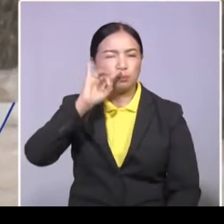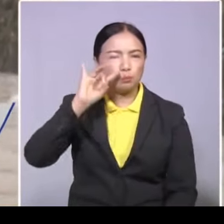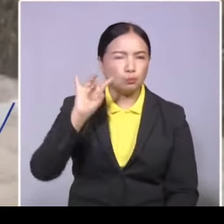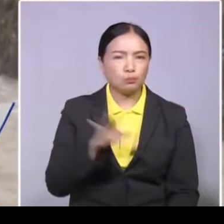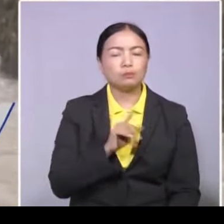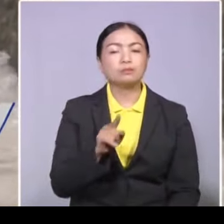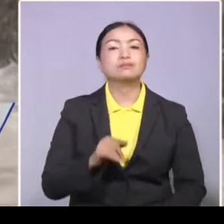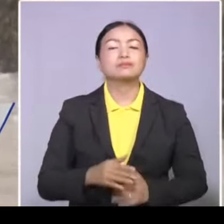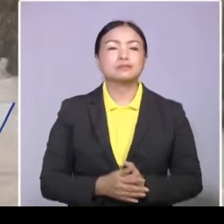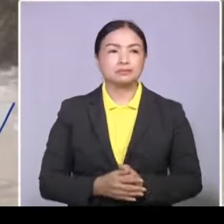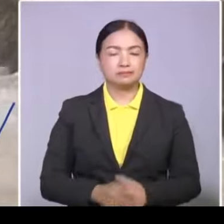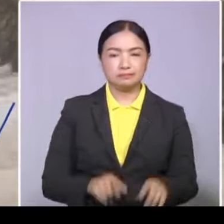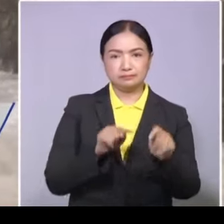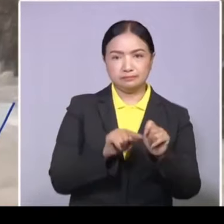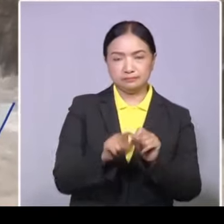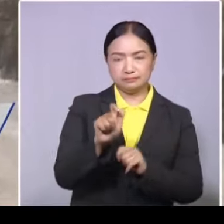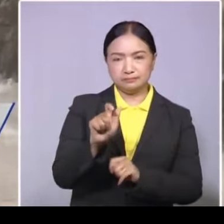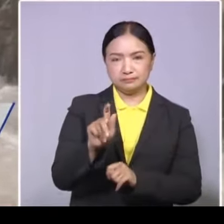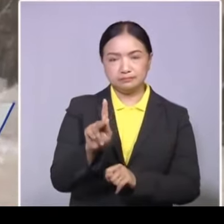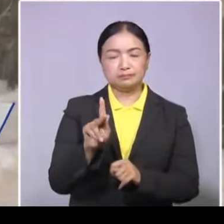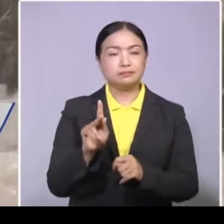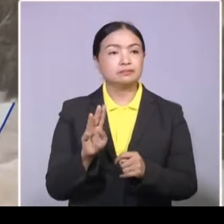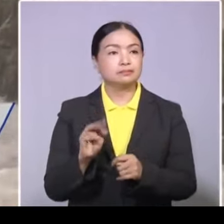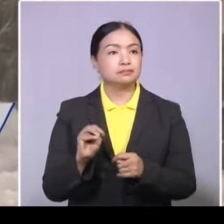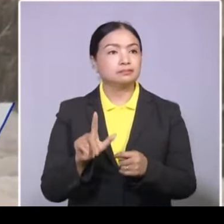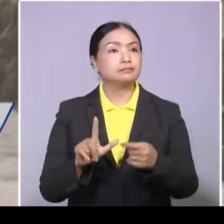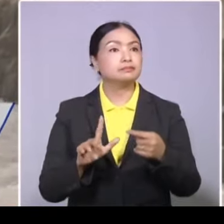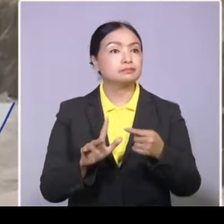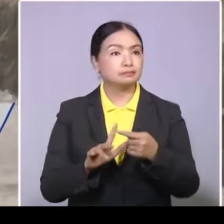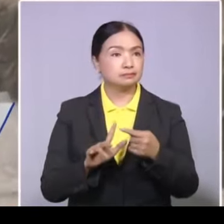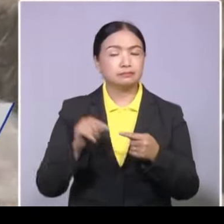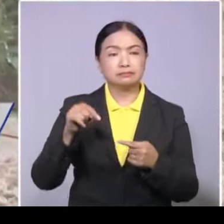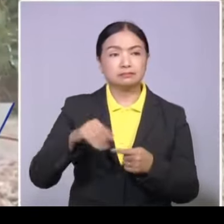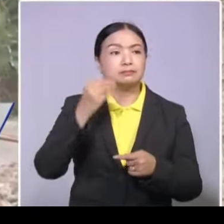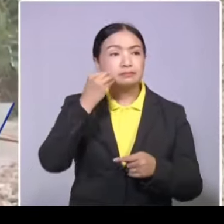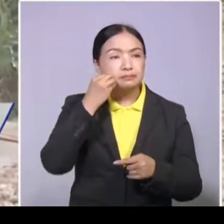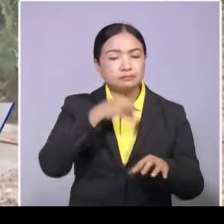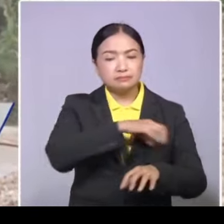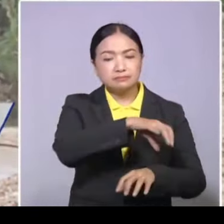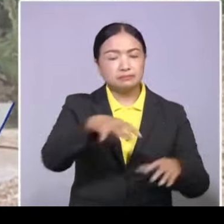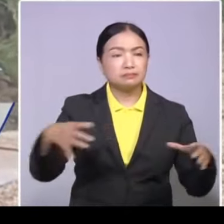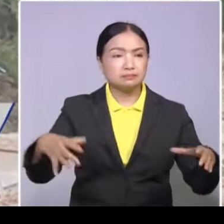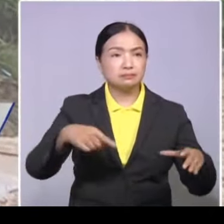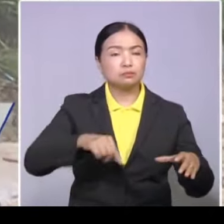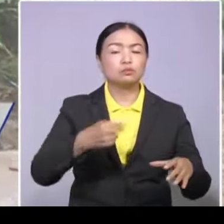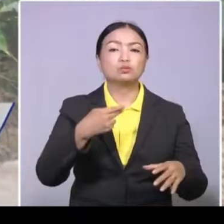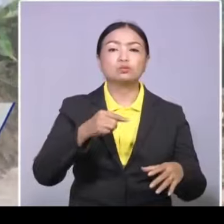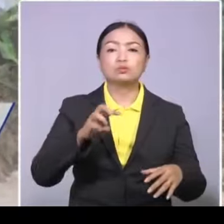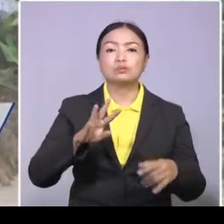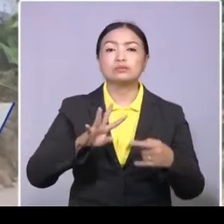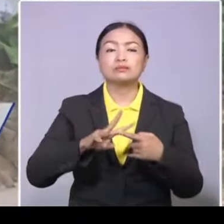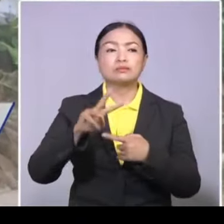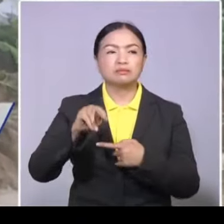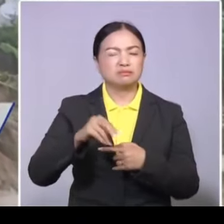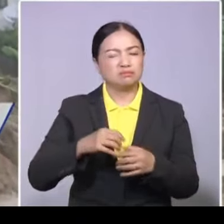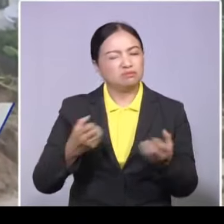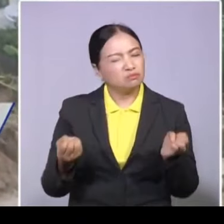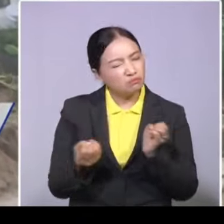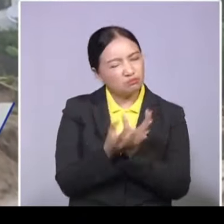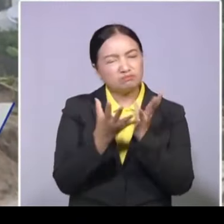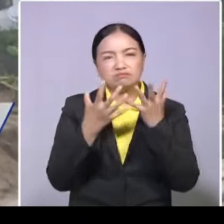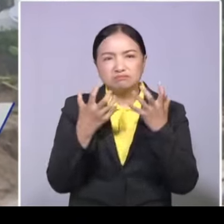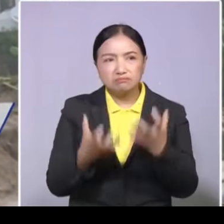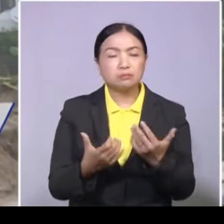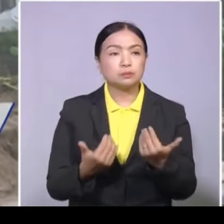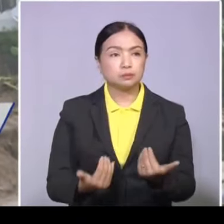ติโดยที่ตำบลกมลาบ้านหัวควรบ้านบางหวานซึ่งเป็นจุดที่ได้รับผลกระทบหนักที่สุดจากเหตุน้ำท่วมเมื่อวันอาทิตย์ที่ผ่านมา